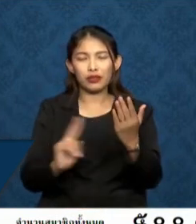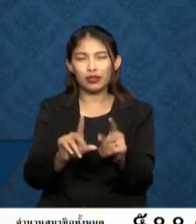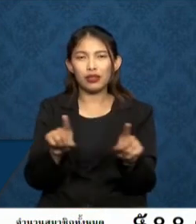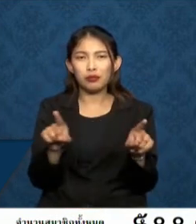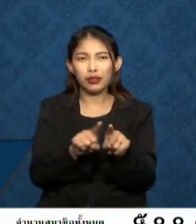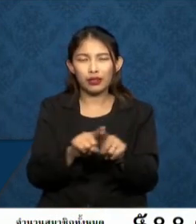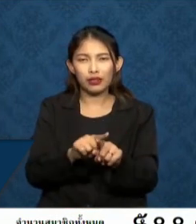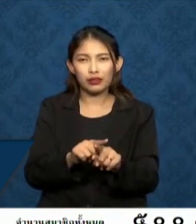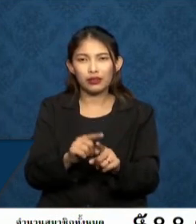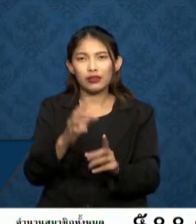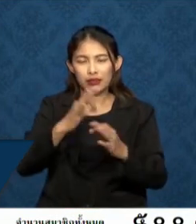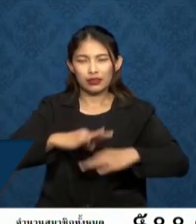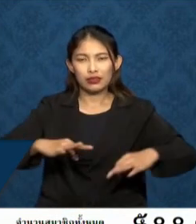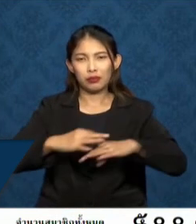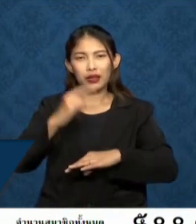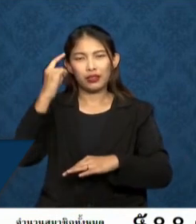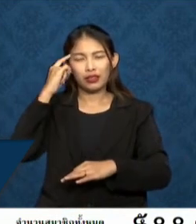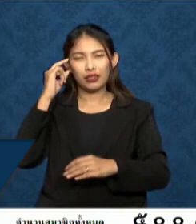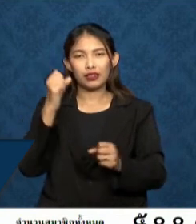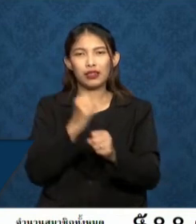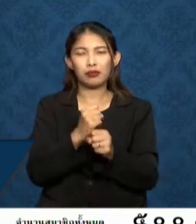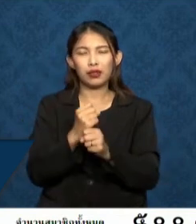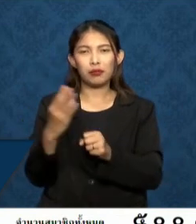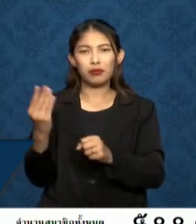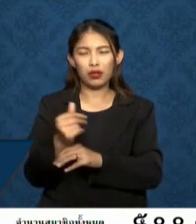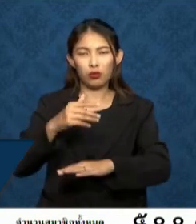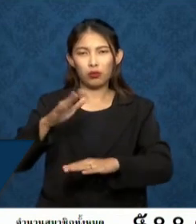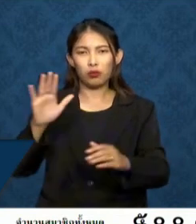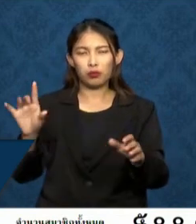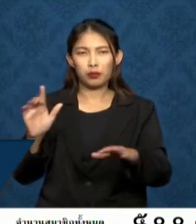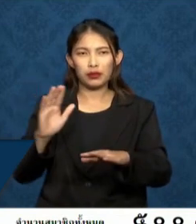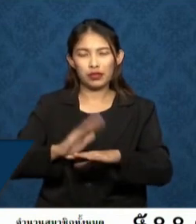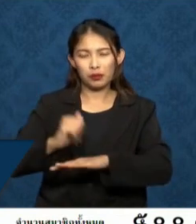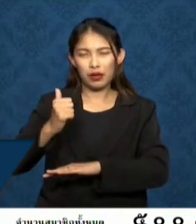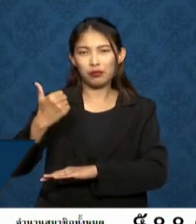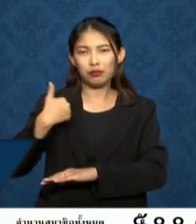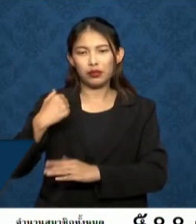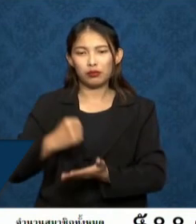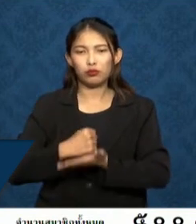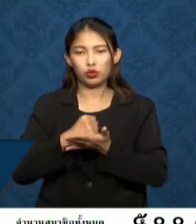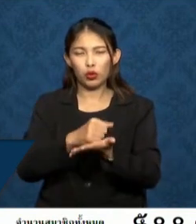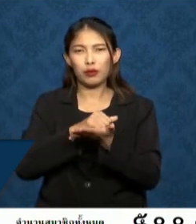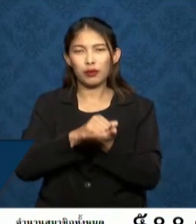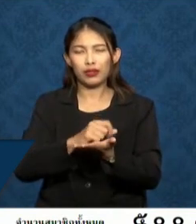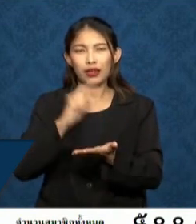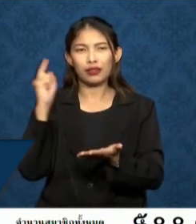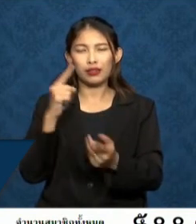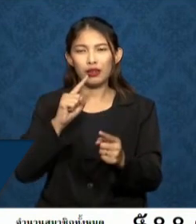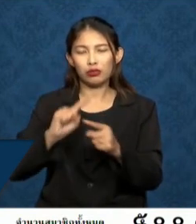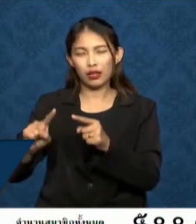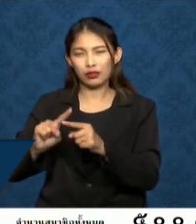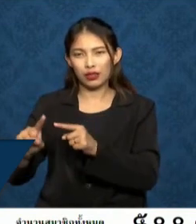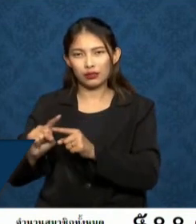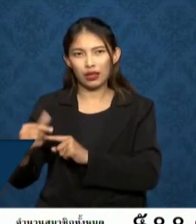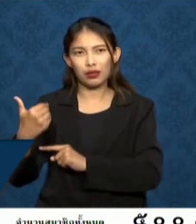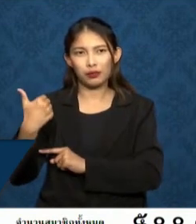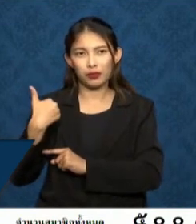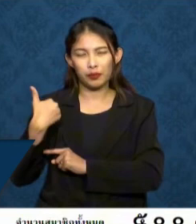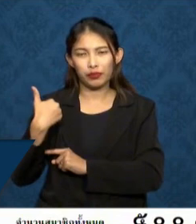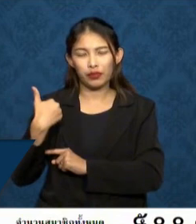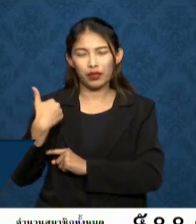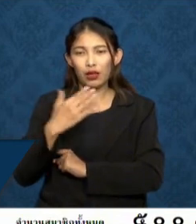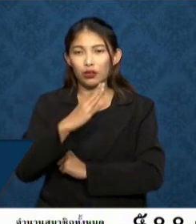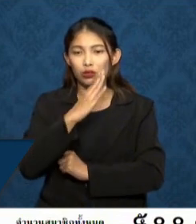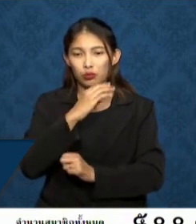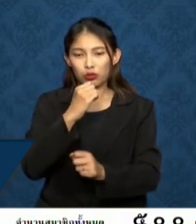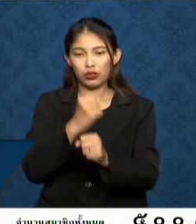ก็คิดว่าเพื่อให้เกิดความรวดเร็วและประสิทธิภาพในการอำนวยความสะดวกความช่วยเหลือในการท่องเที่ยวในลักษณะแบบนี้นะครับพอเวลา